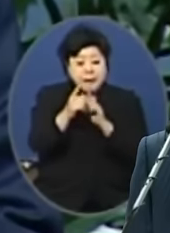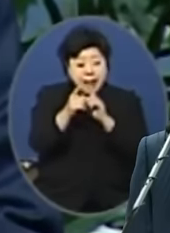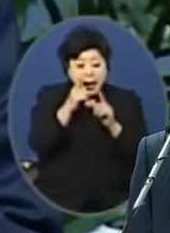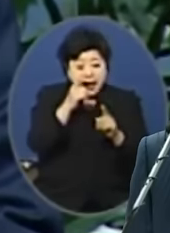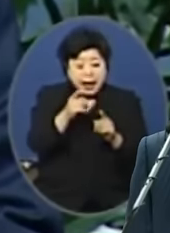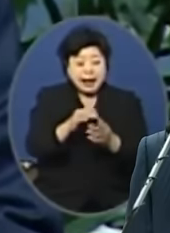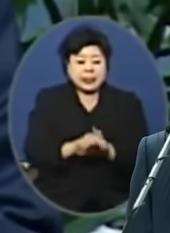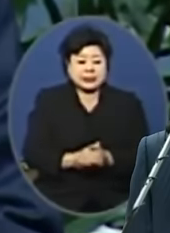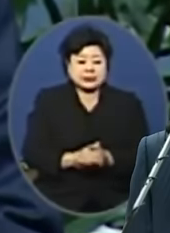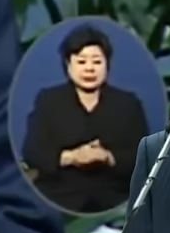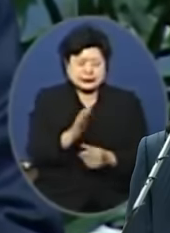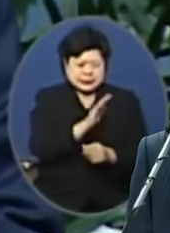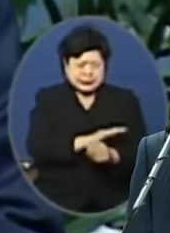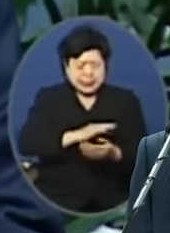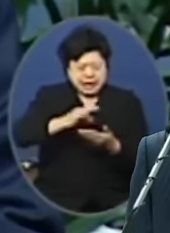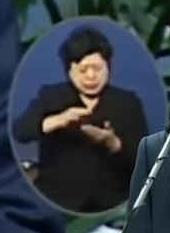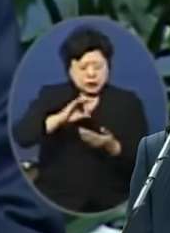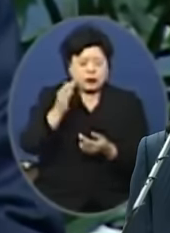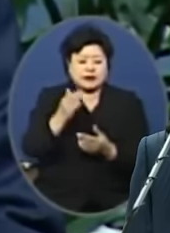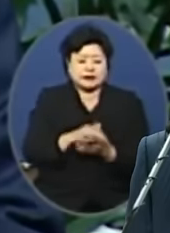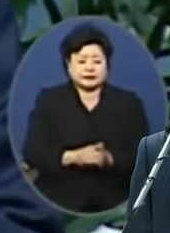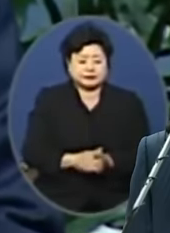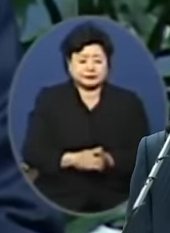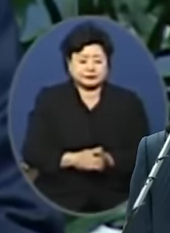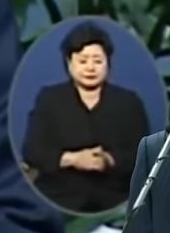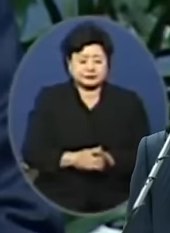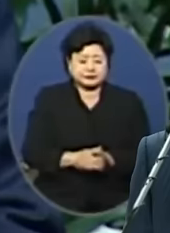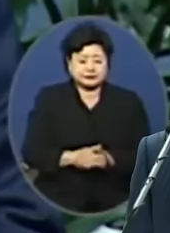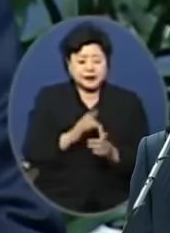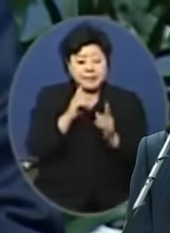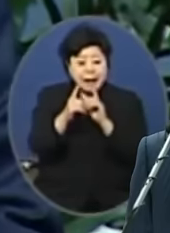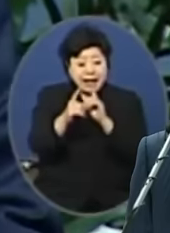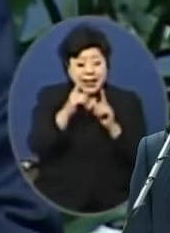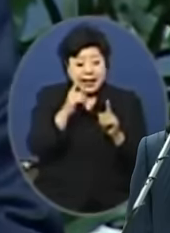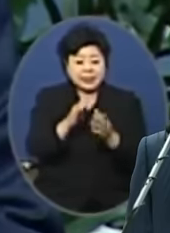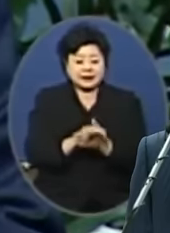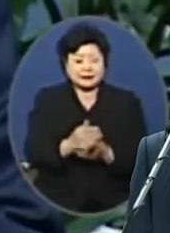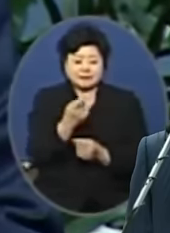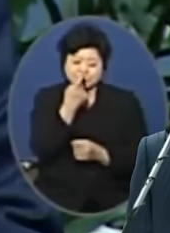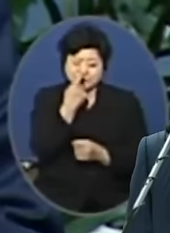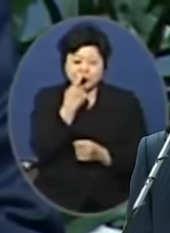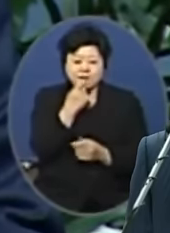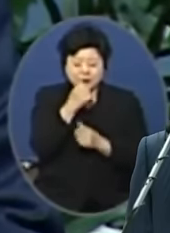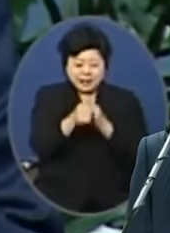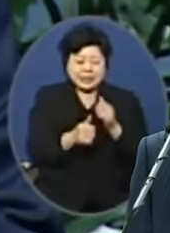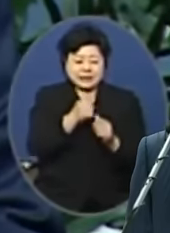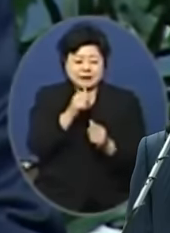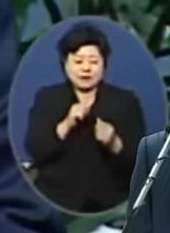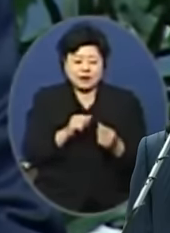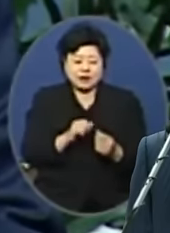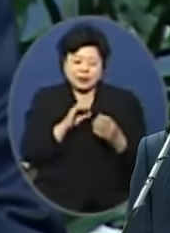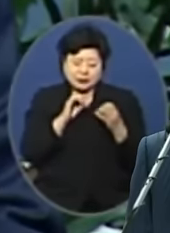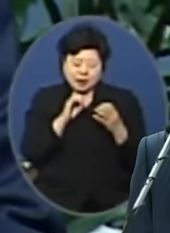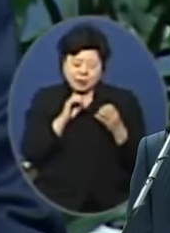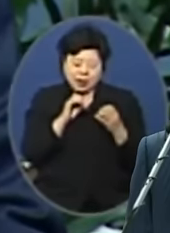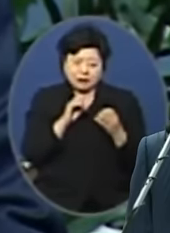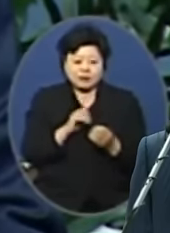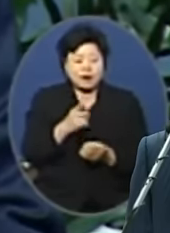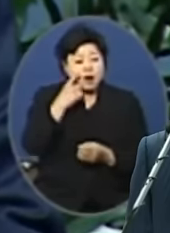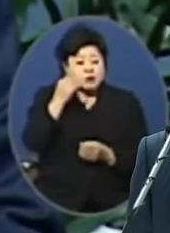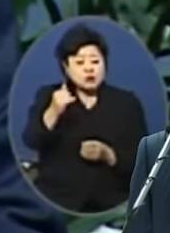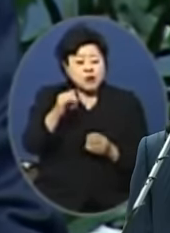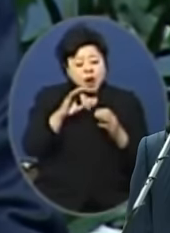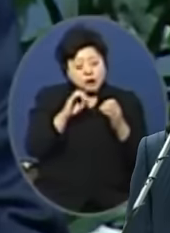말을 잘 사용해야 되는 것입니다. 우리는 말을 배워서 하나님과 대화하고 우리